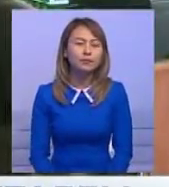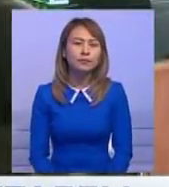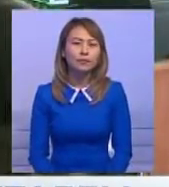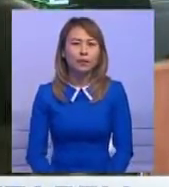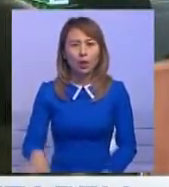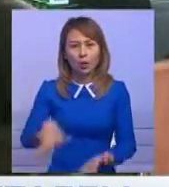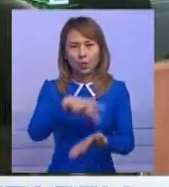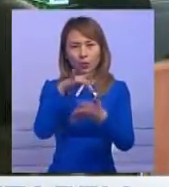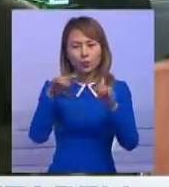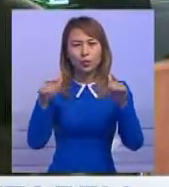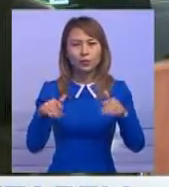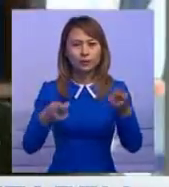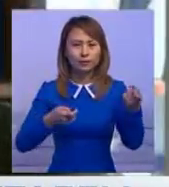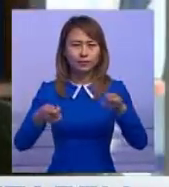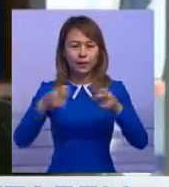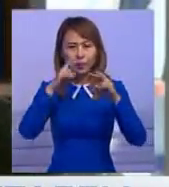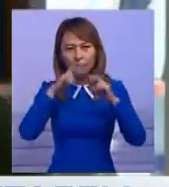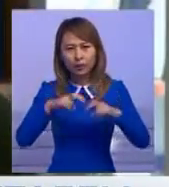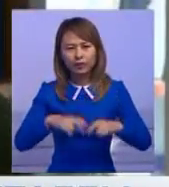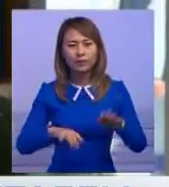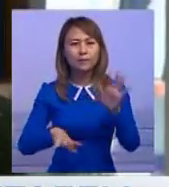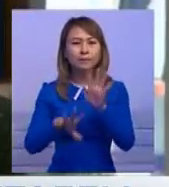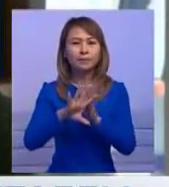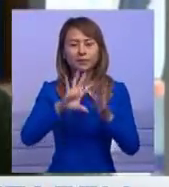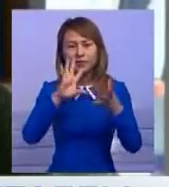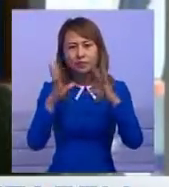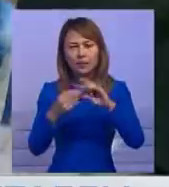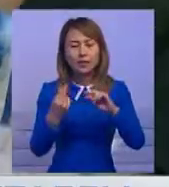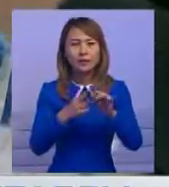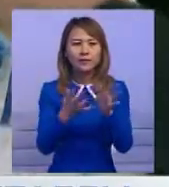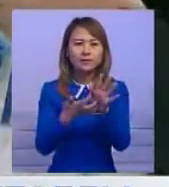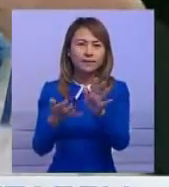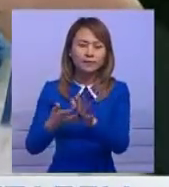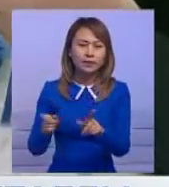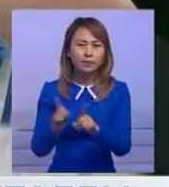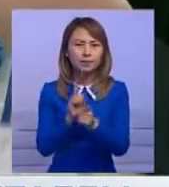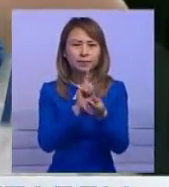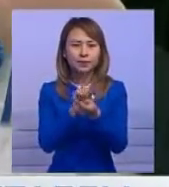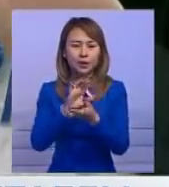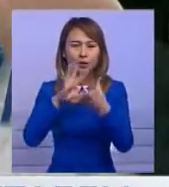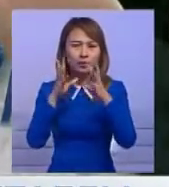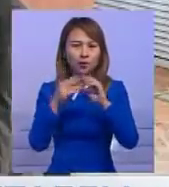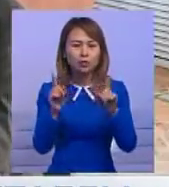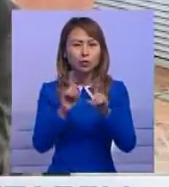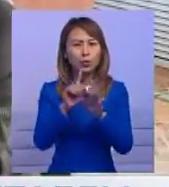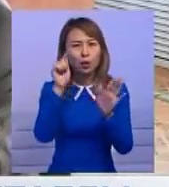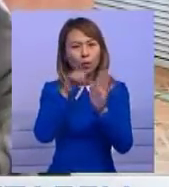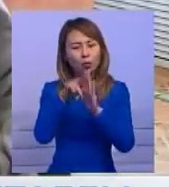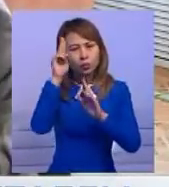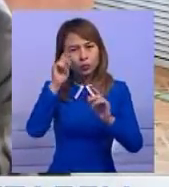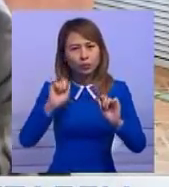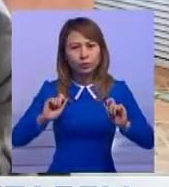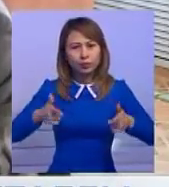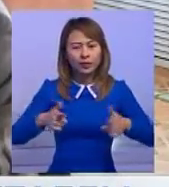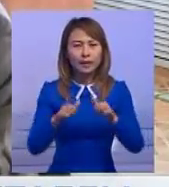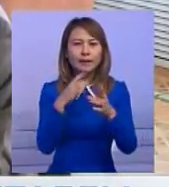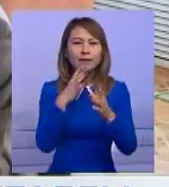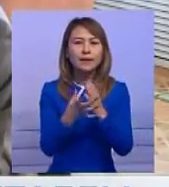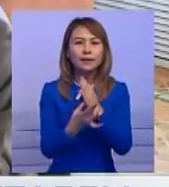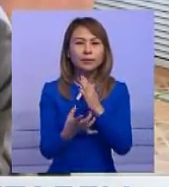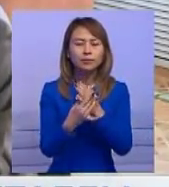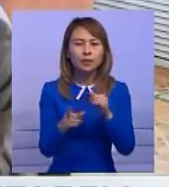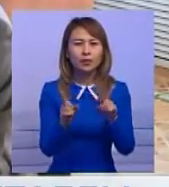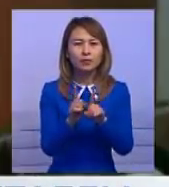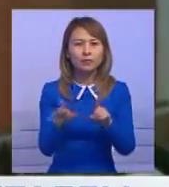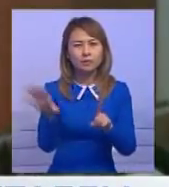Қала колледждеріне жүргізілген тексерулер барысында кездескен кемшіліктер аз емес. Оның дені оқуға түсу кезіндегі емтихандардың